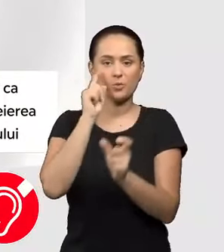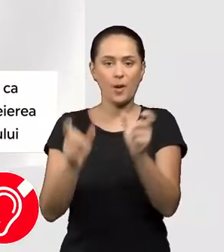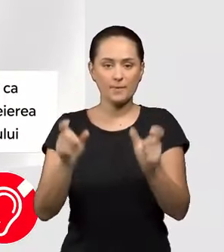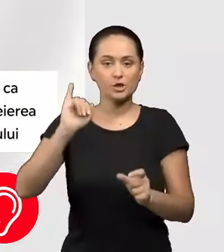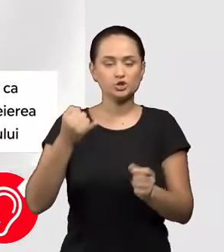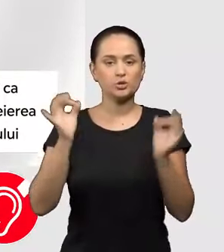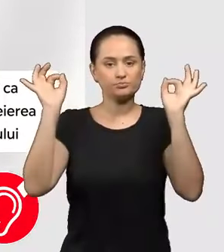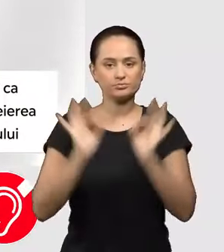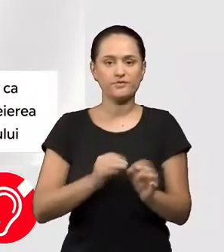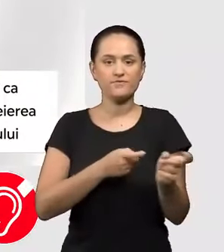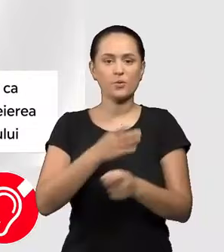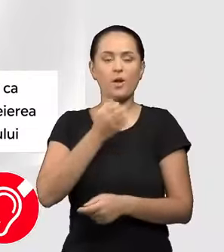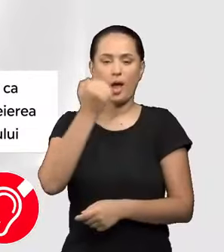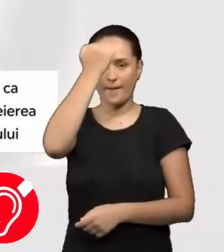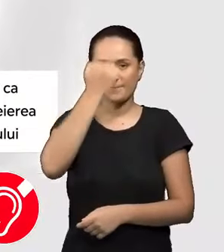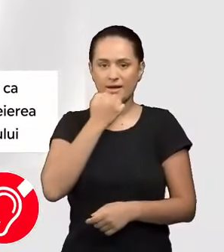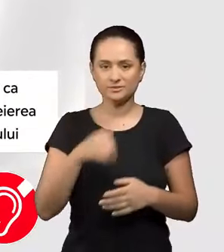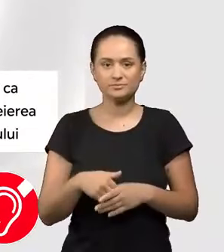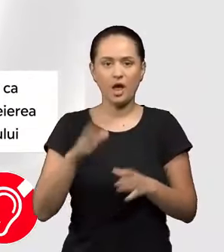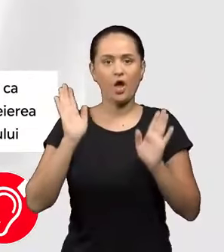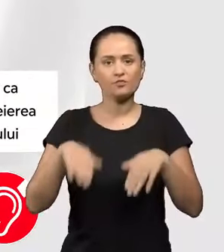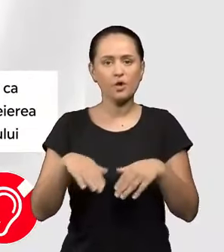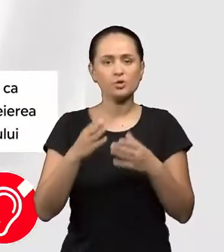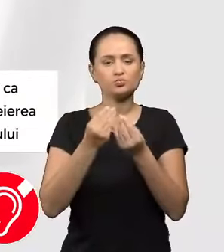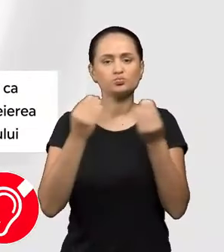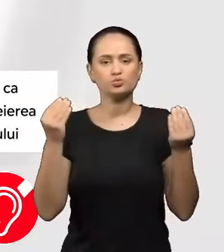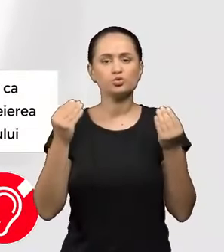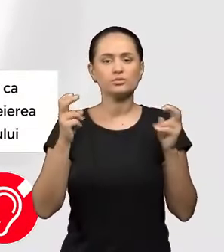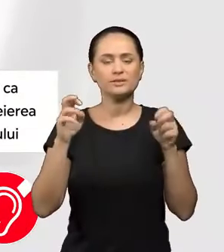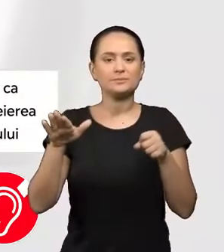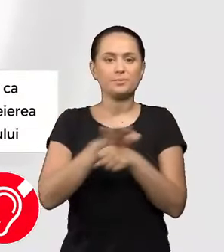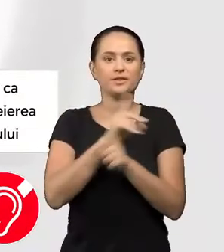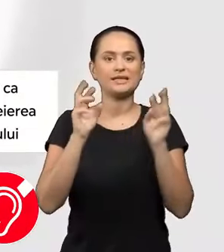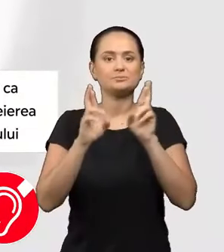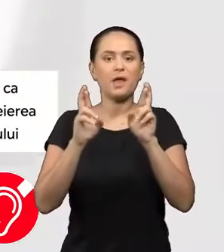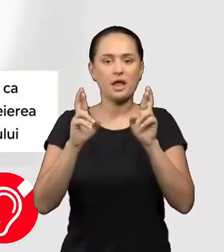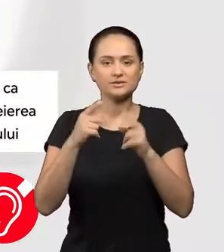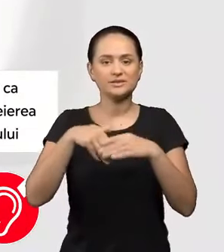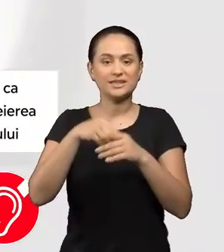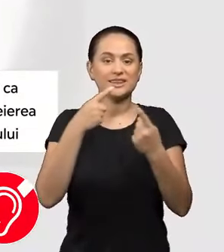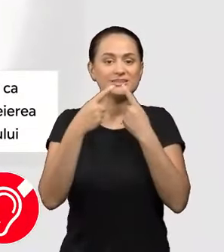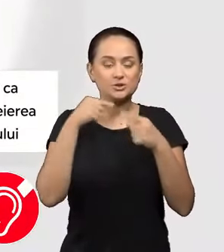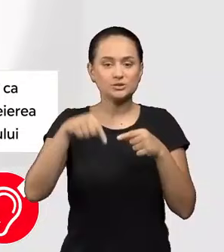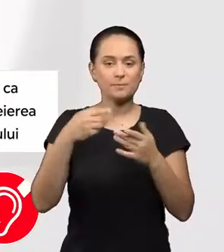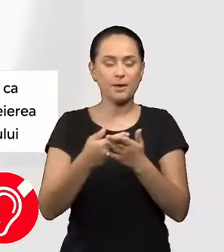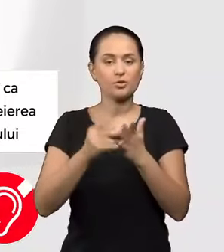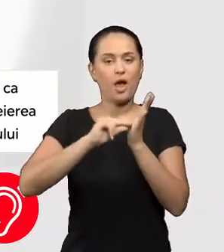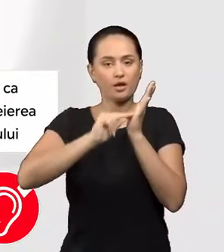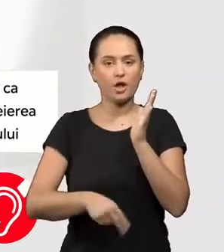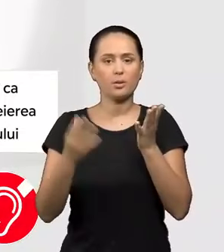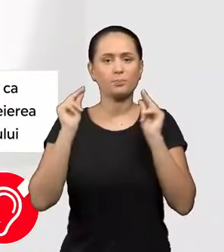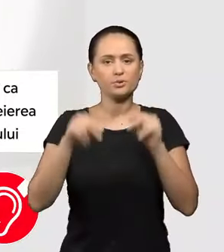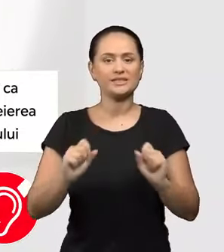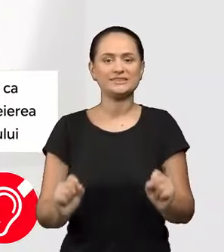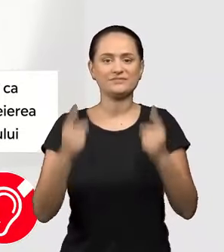eliberare a ostaticilor și de încetarea focului cu Hamas. Au existat mișcări pline de speranță în discuțiile pentru un